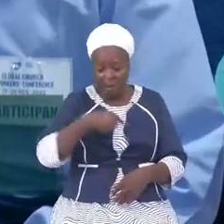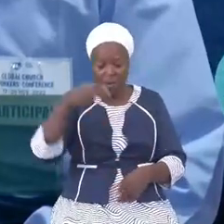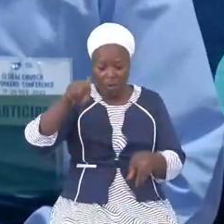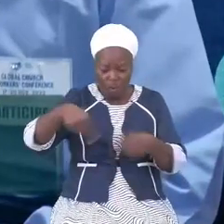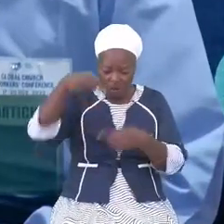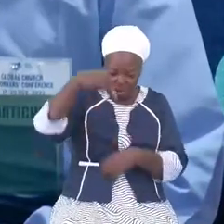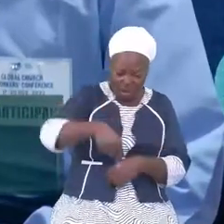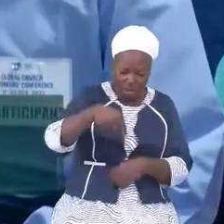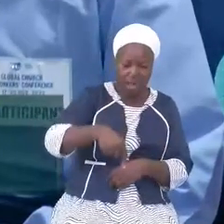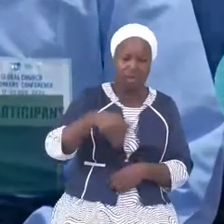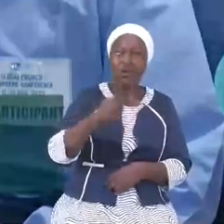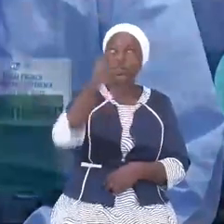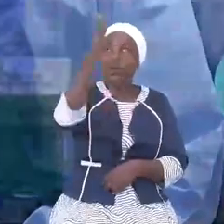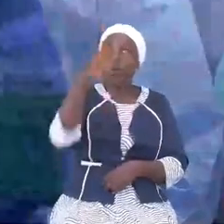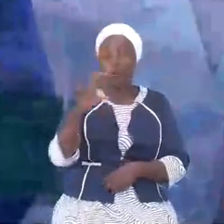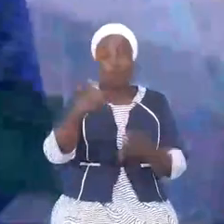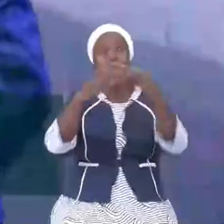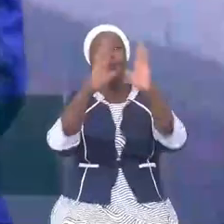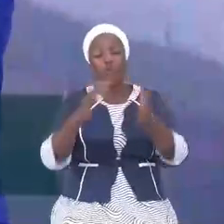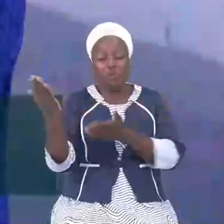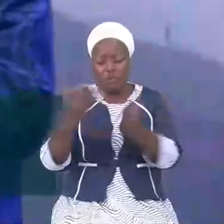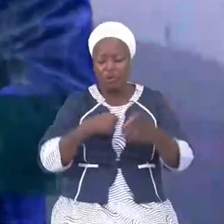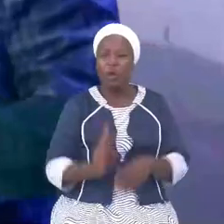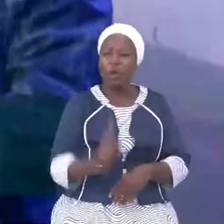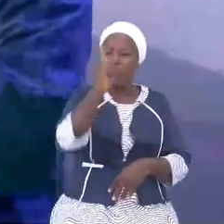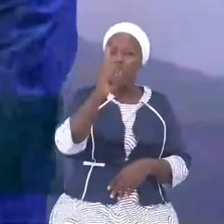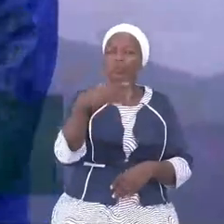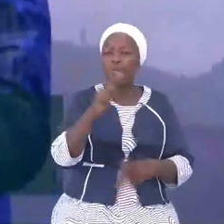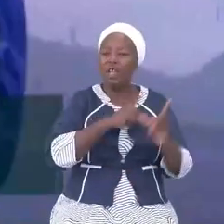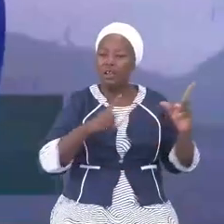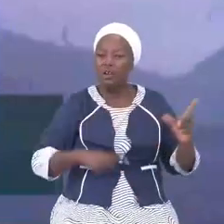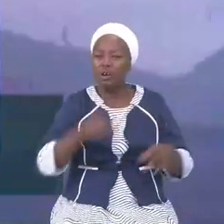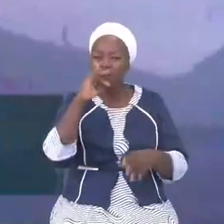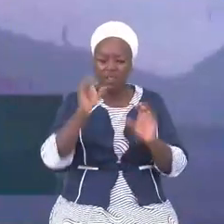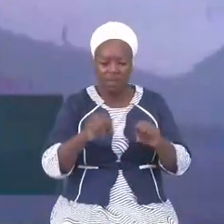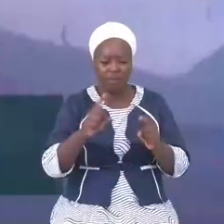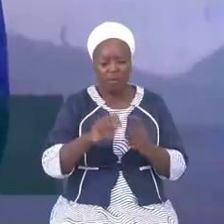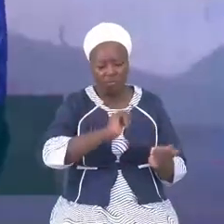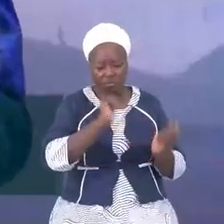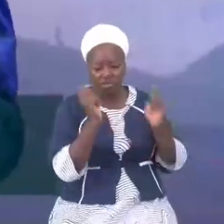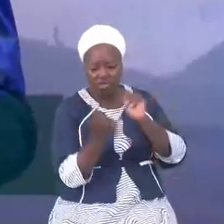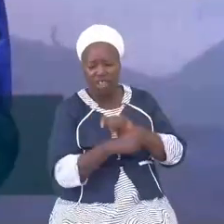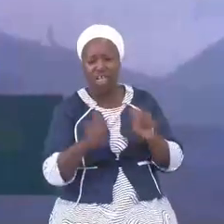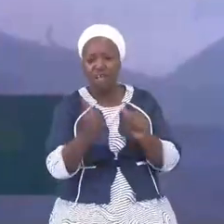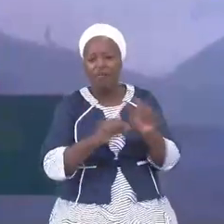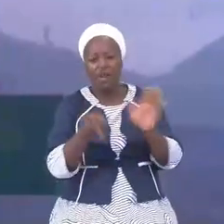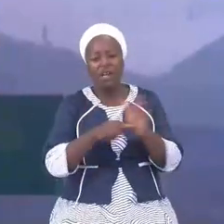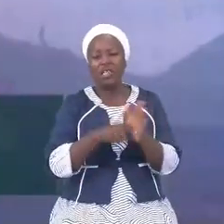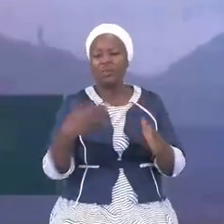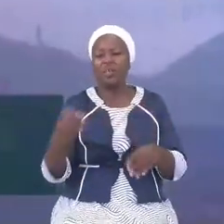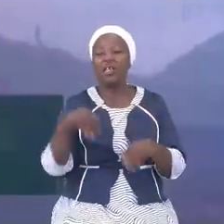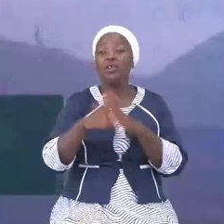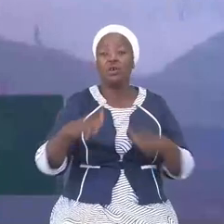du ciel m'a fait remonter vivant. Dieu est capable de révoquer toute chose, toute situation négative de ta